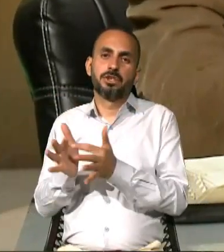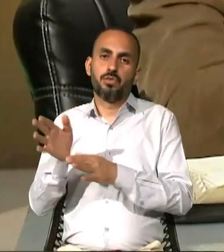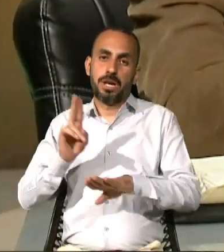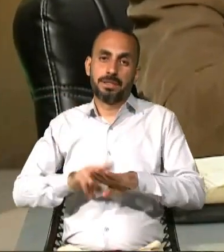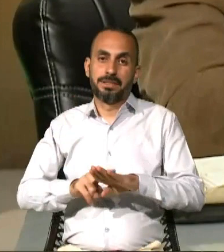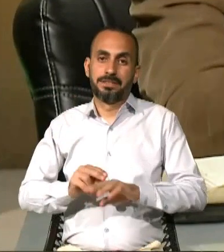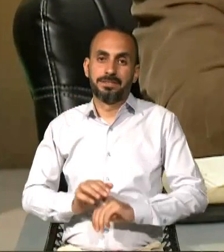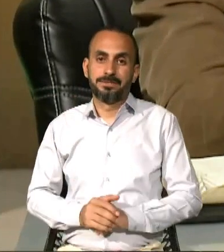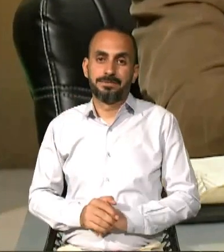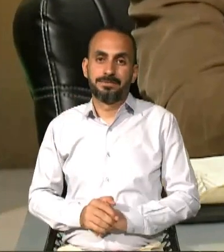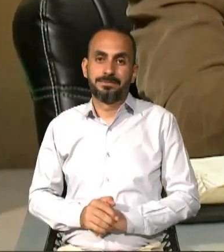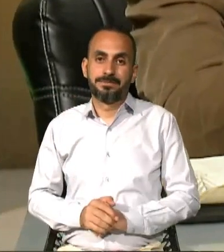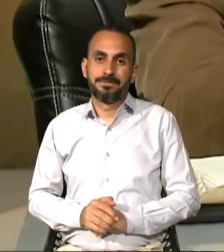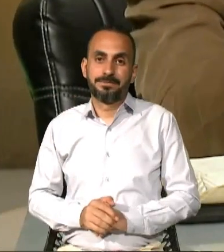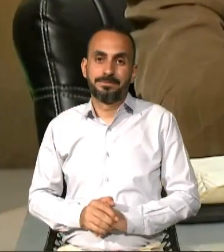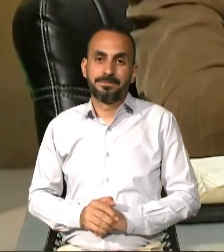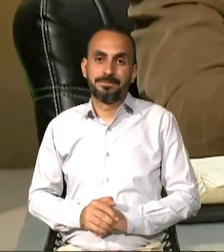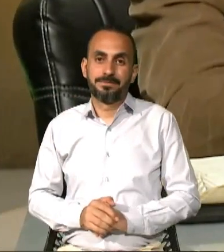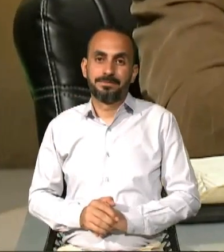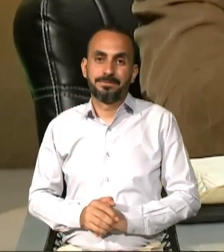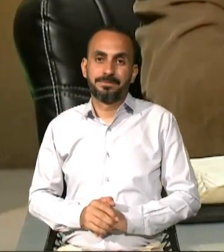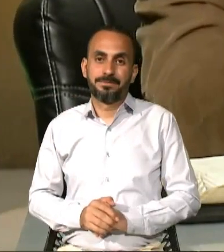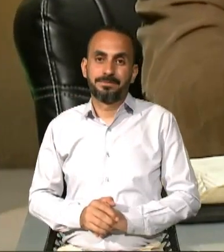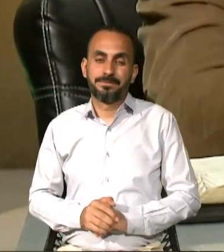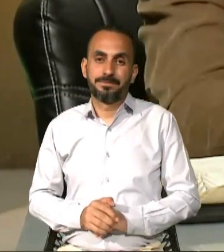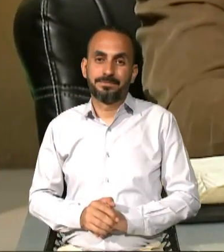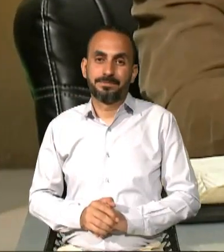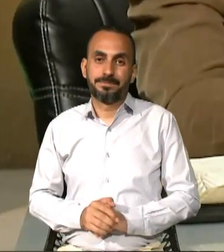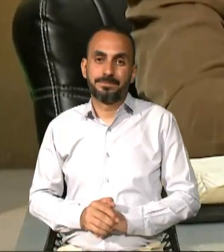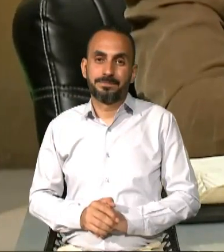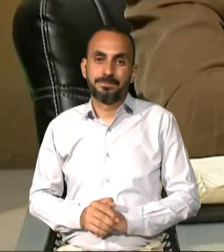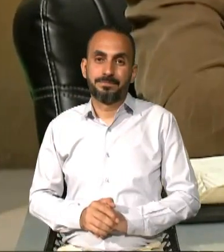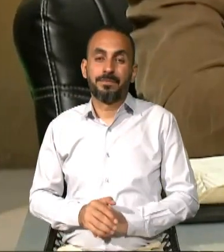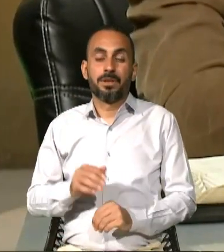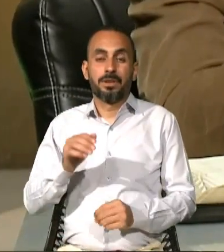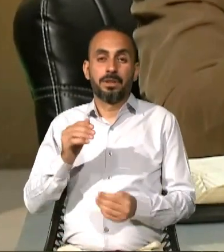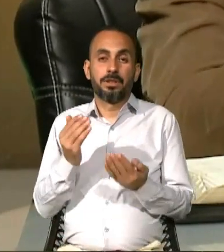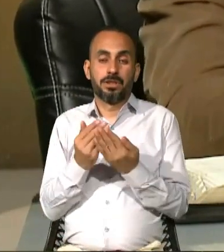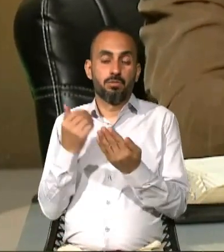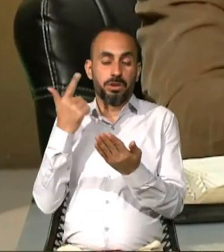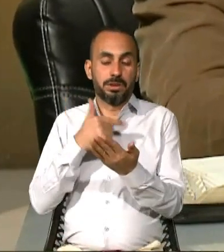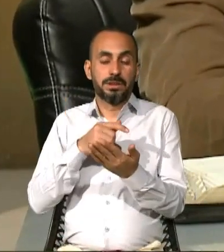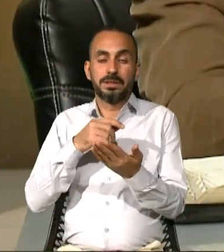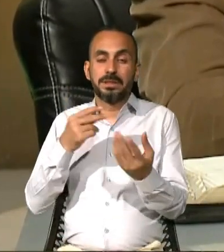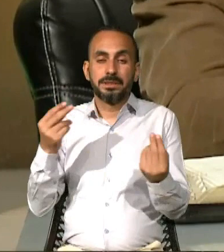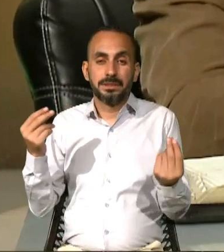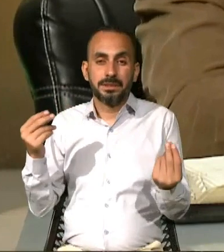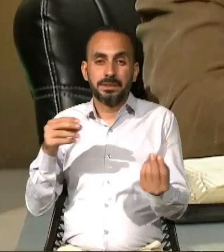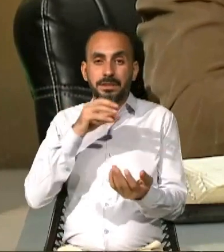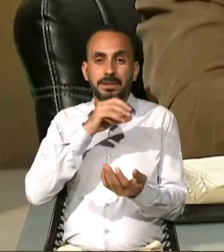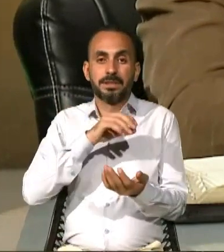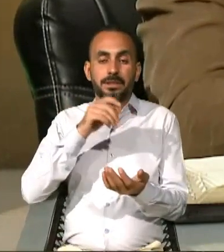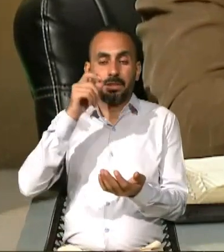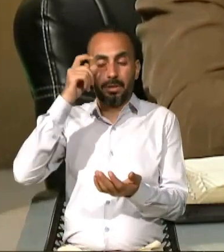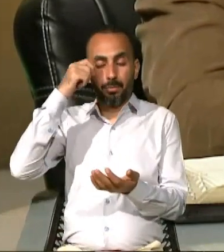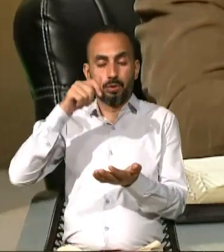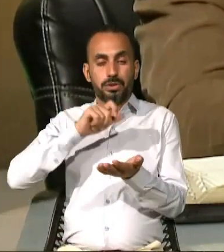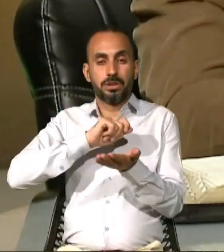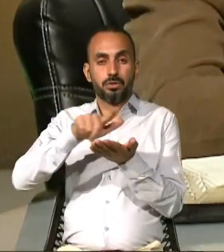2 صح أي أحداث كورنثوس الأولى 15 أي روميا 12 كله ده اتكلم فيه على